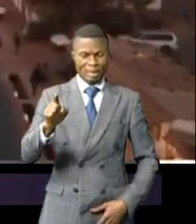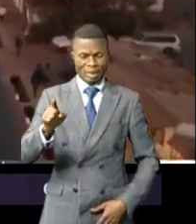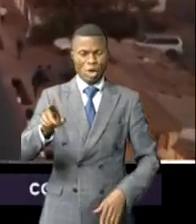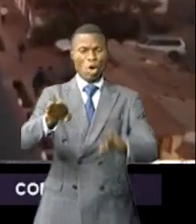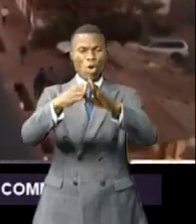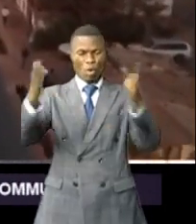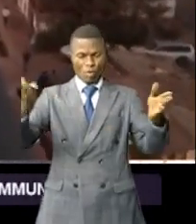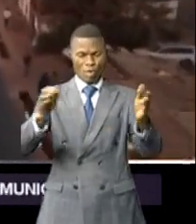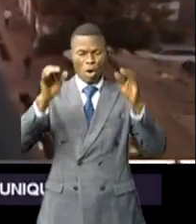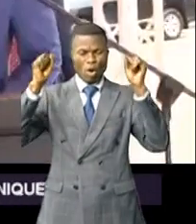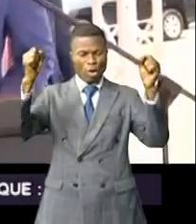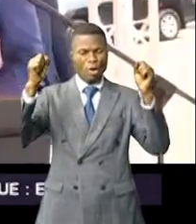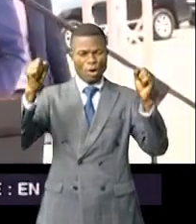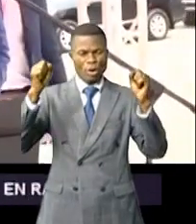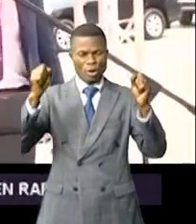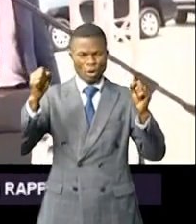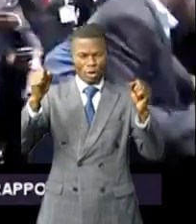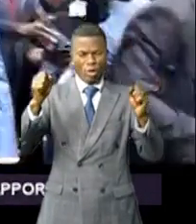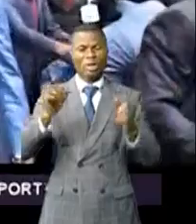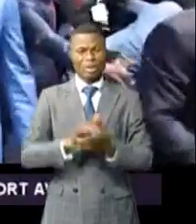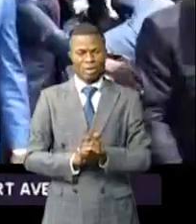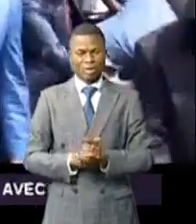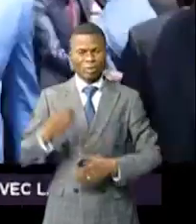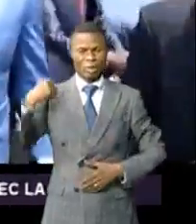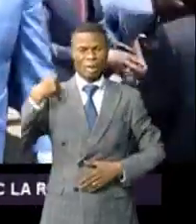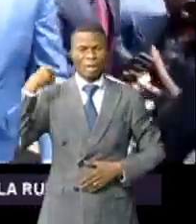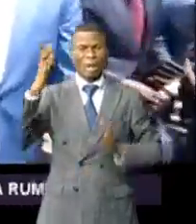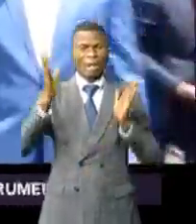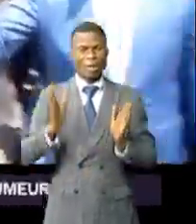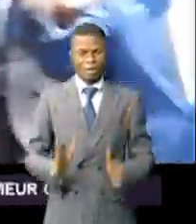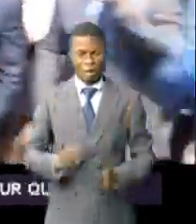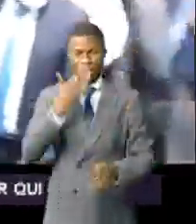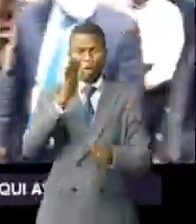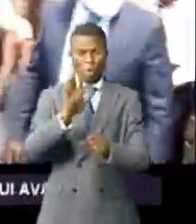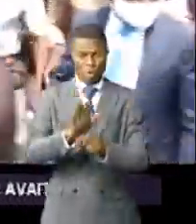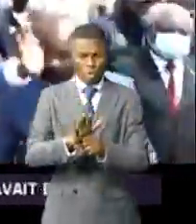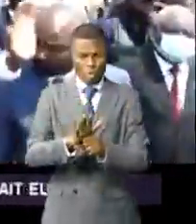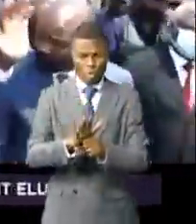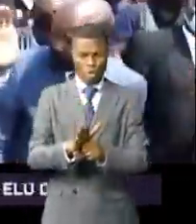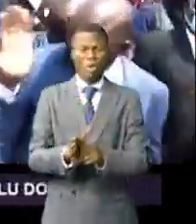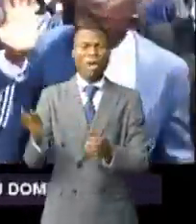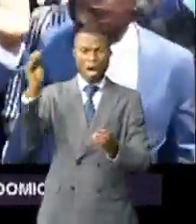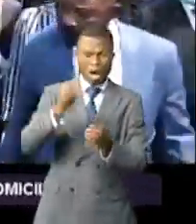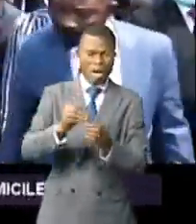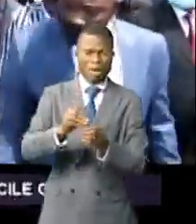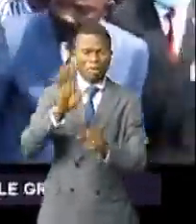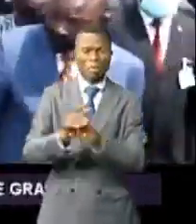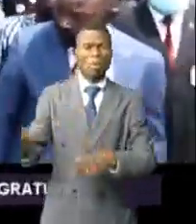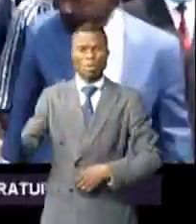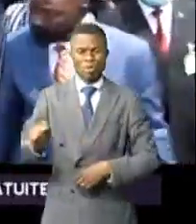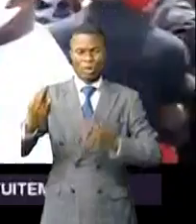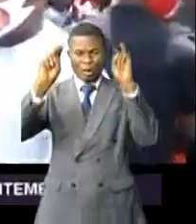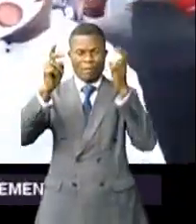Tshisekedi Tshilombo. Le gouverneur Jacques Kabula-Katwe a promis de dupliquer cette action dans tous les territoires et